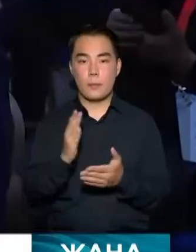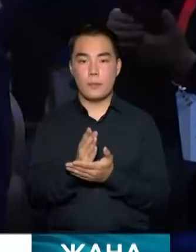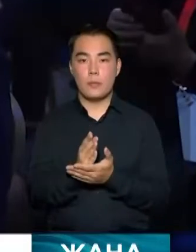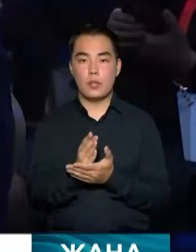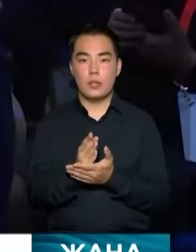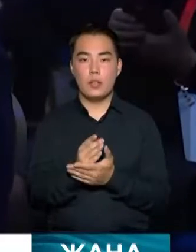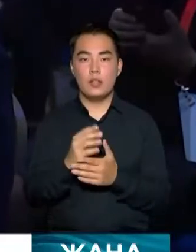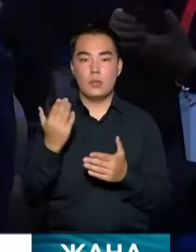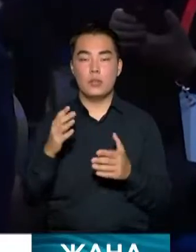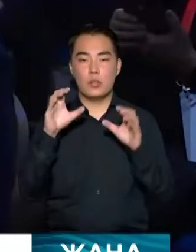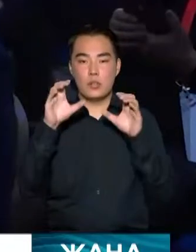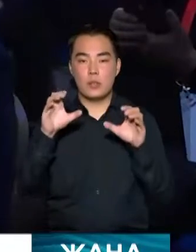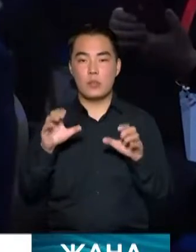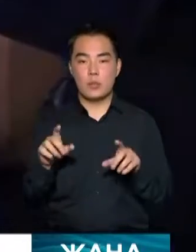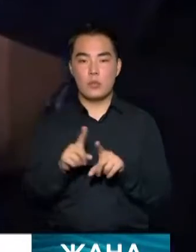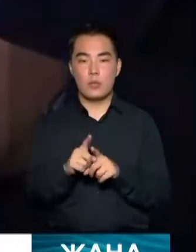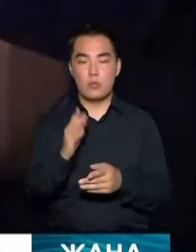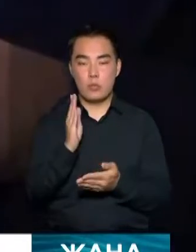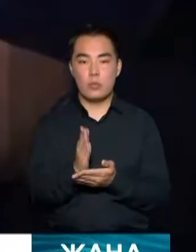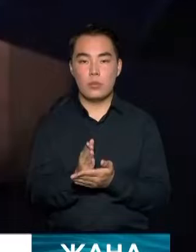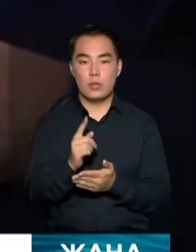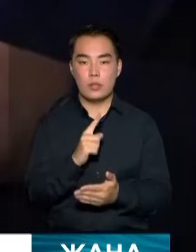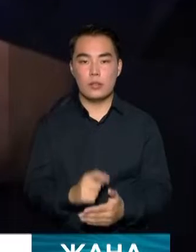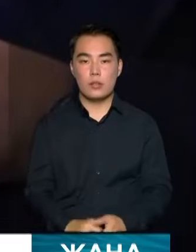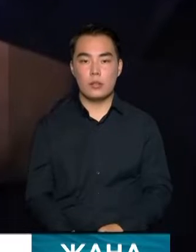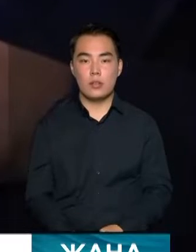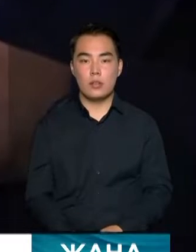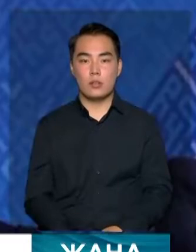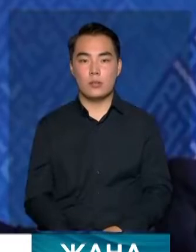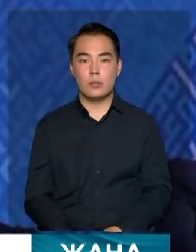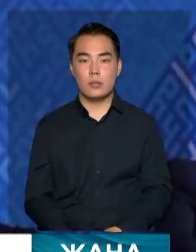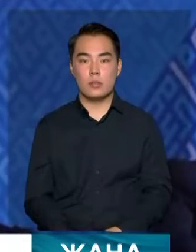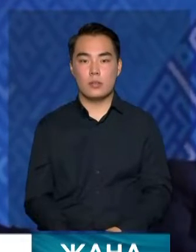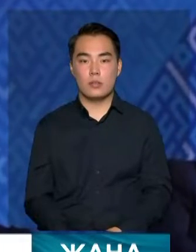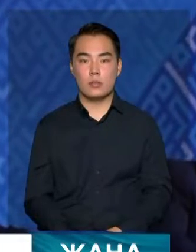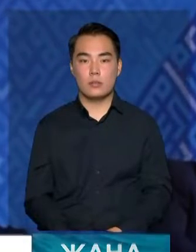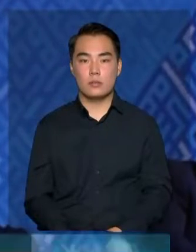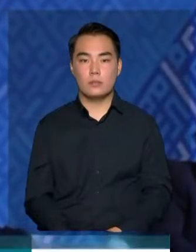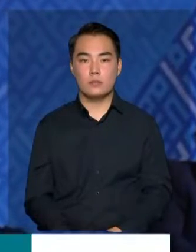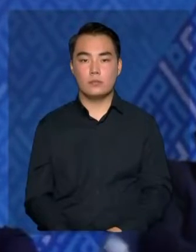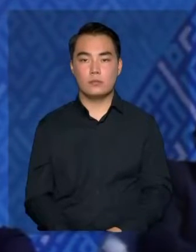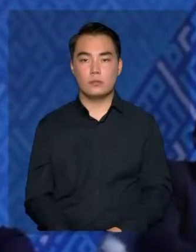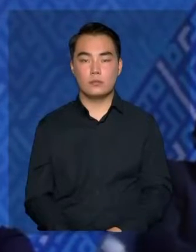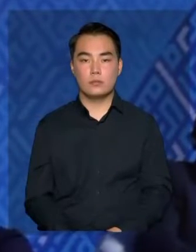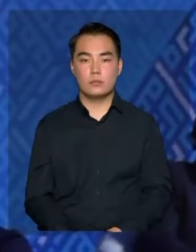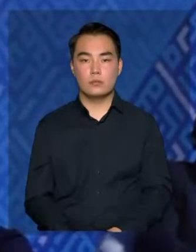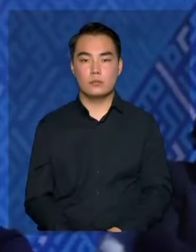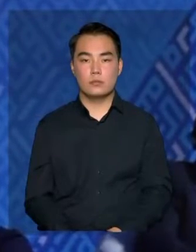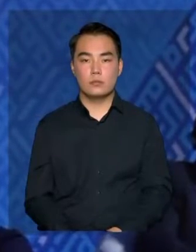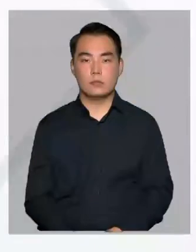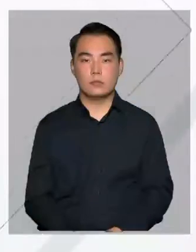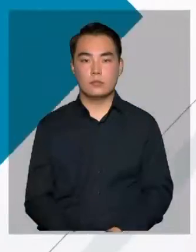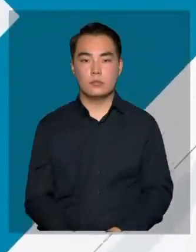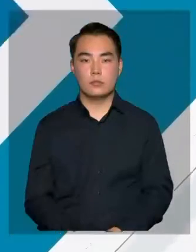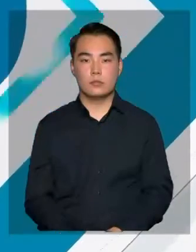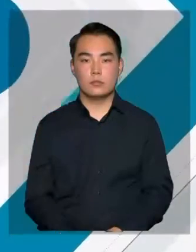сайын дәстүрлі түрде өткізілетін болады деп отыр. Нұркен Әкімхан, Жаңа Уақыт, Түркістан облысынан.